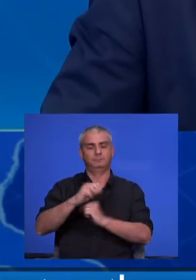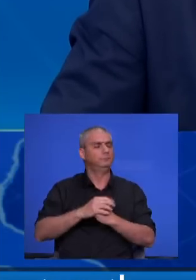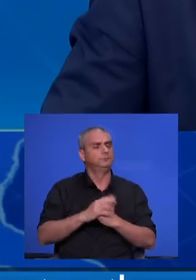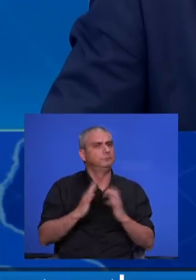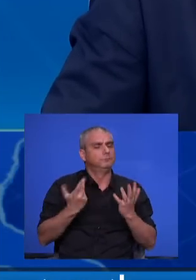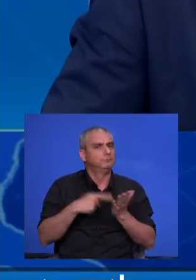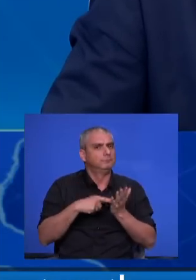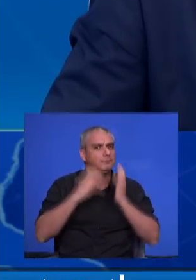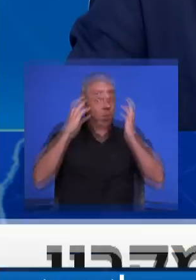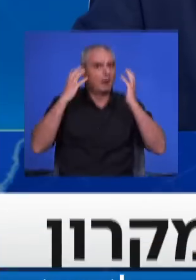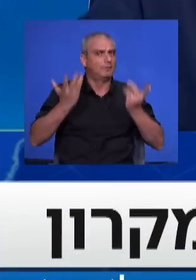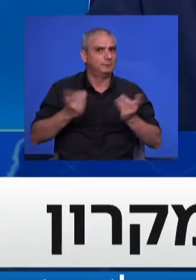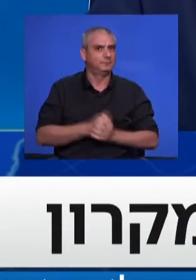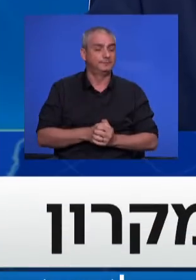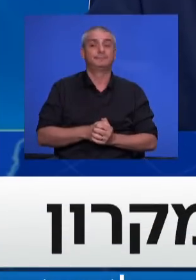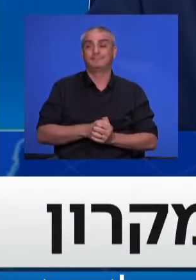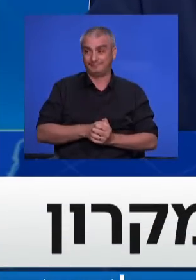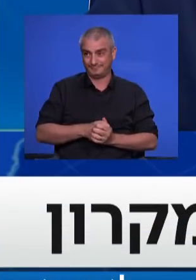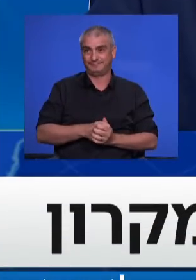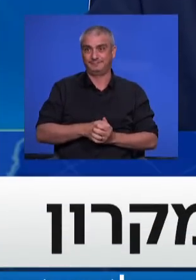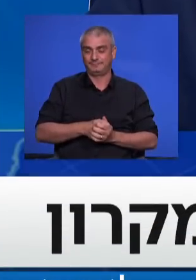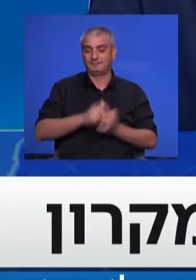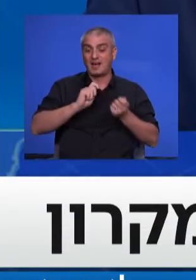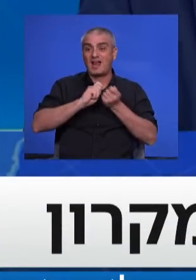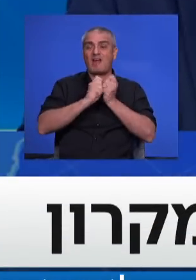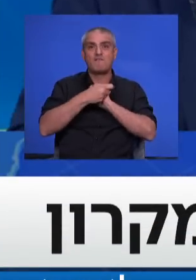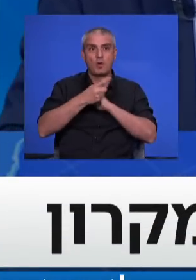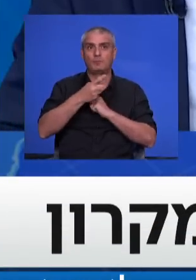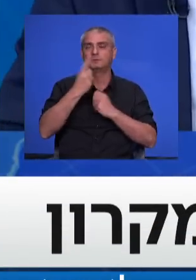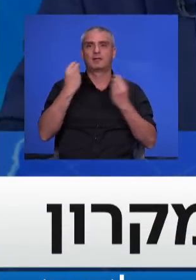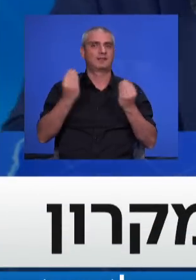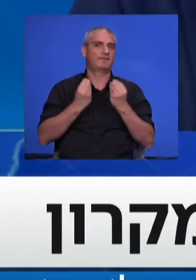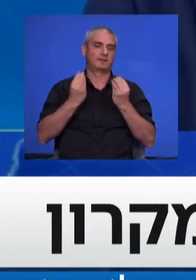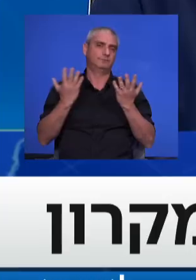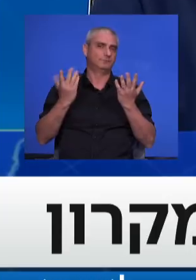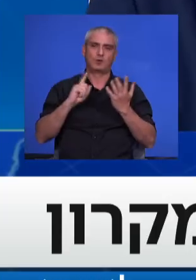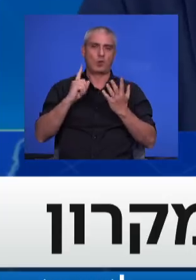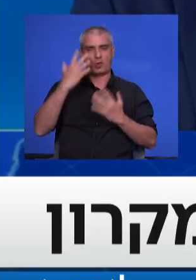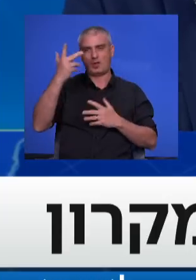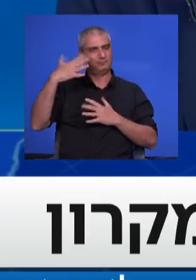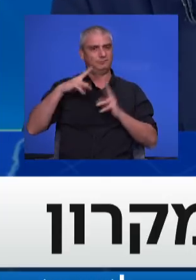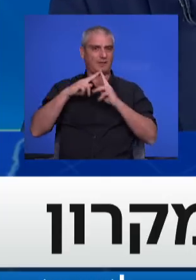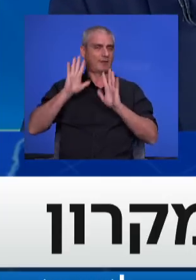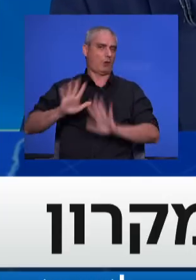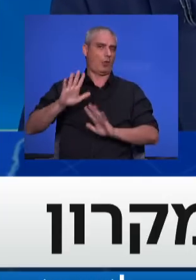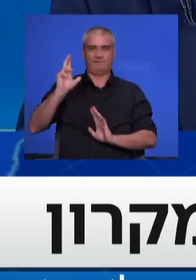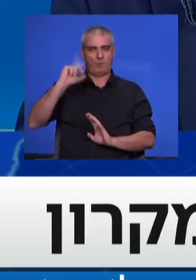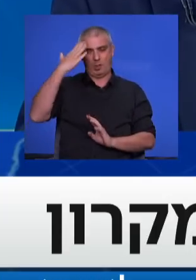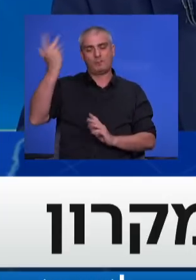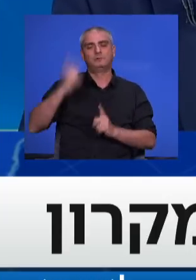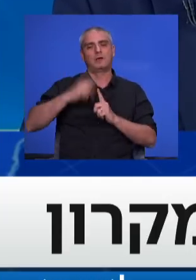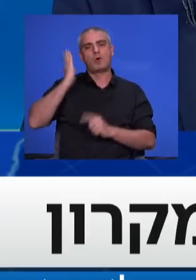הרעש? מואב, רפורמות הן דברים, הן משהו לא פופולרי בצרפת. זה גזר דין